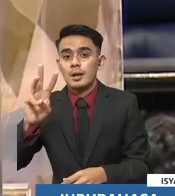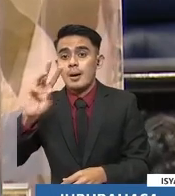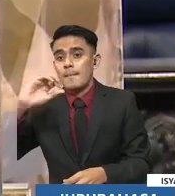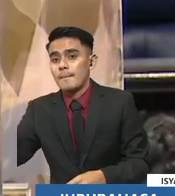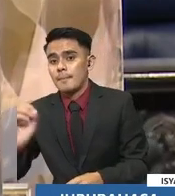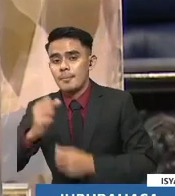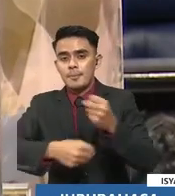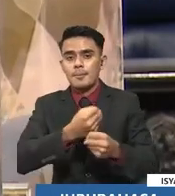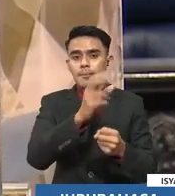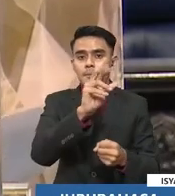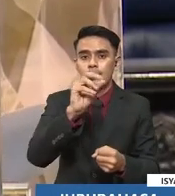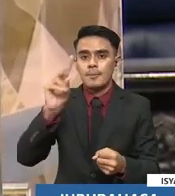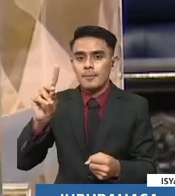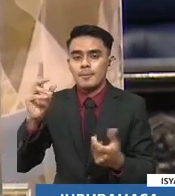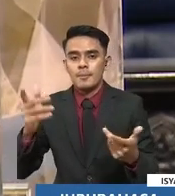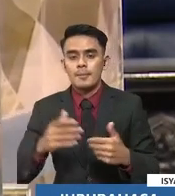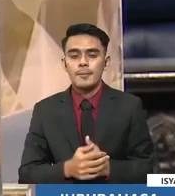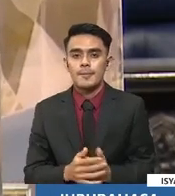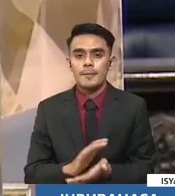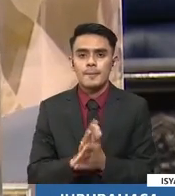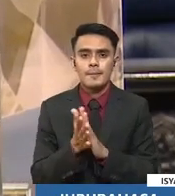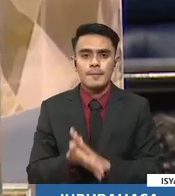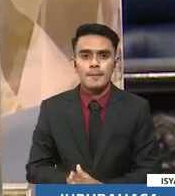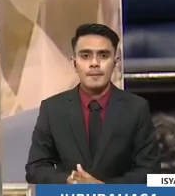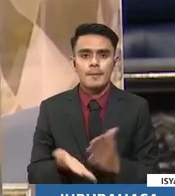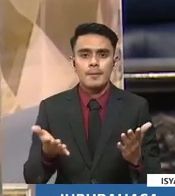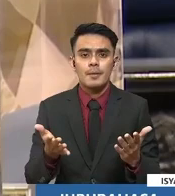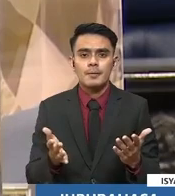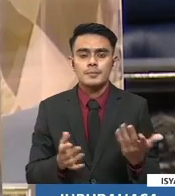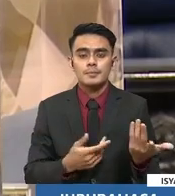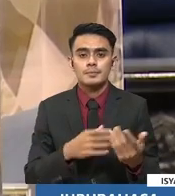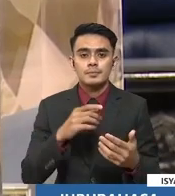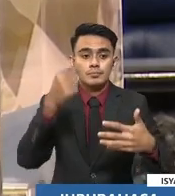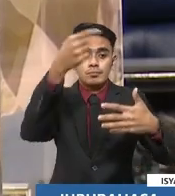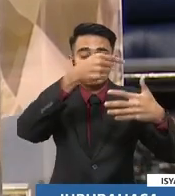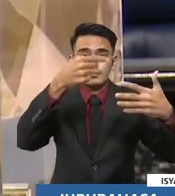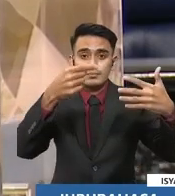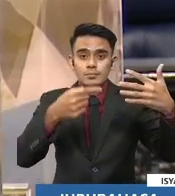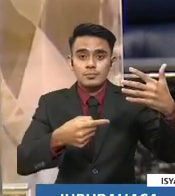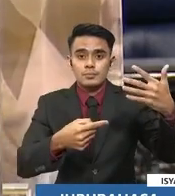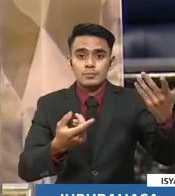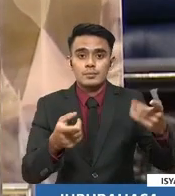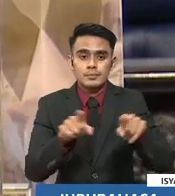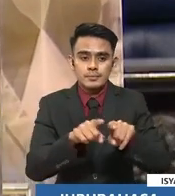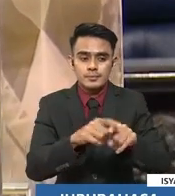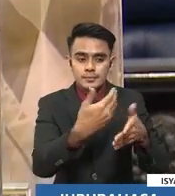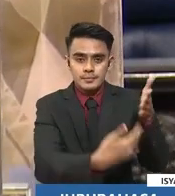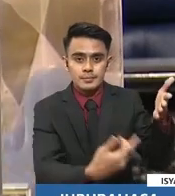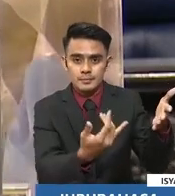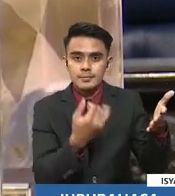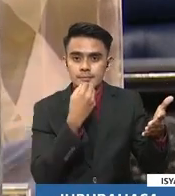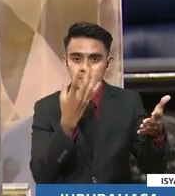73.67% pada tahun 2021. Jadi manakala liputan Parlimen, Barang, Ulu Rejang dan Serian adalah seperti berikut.